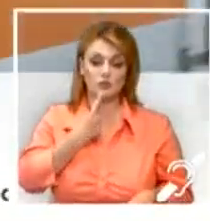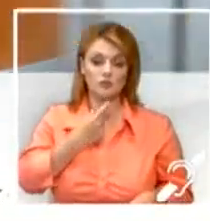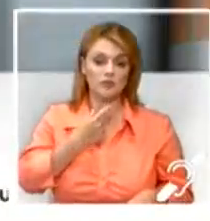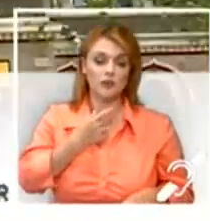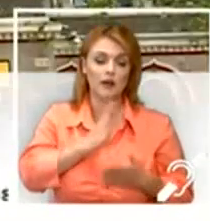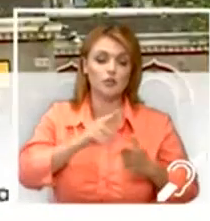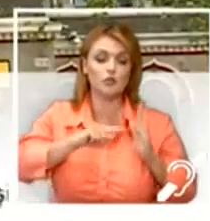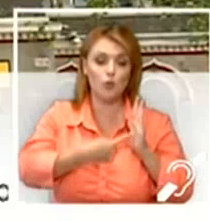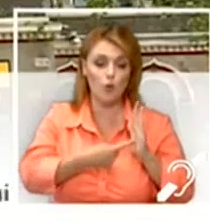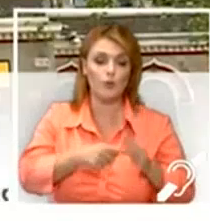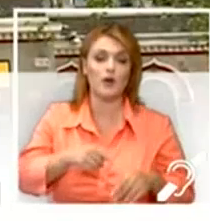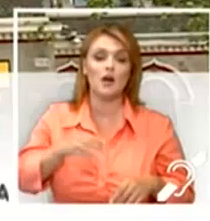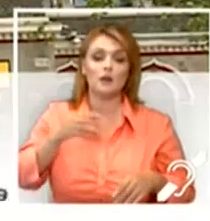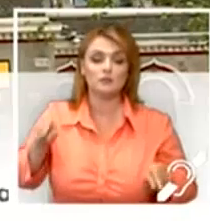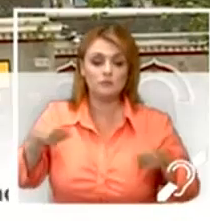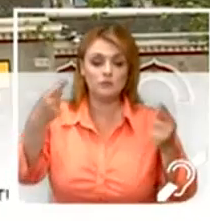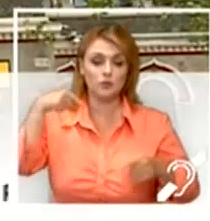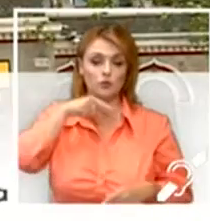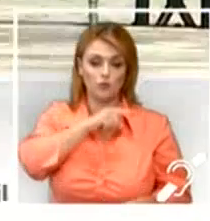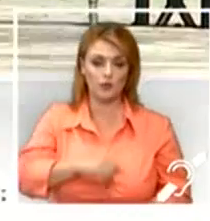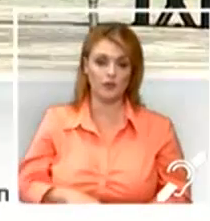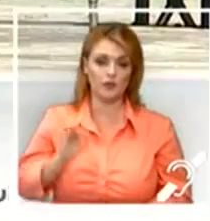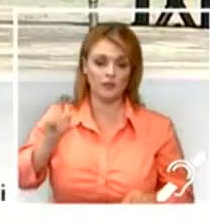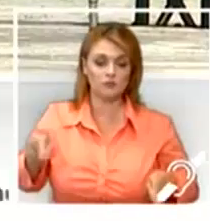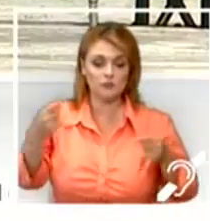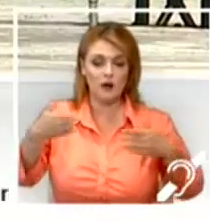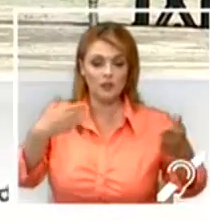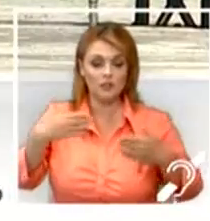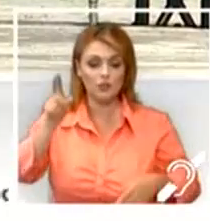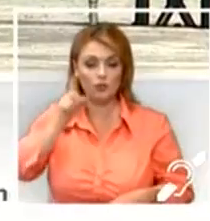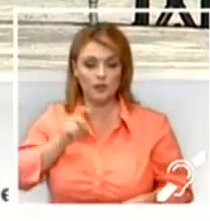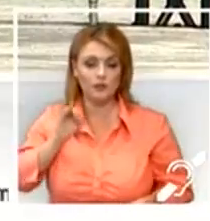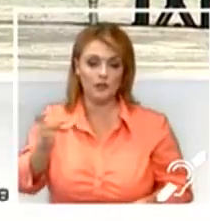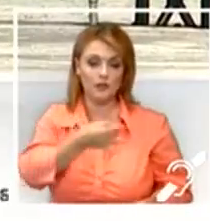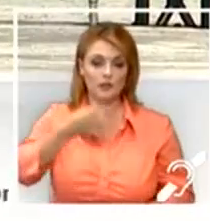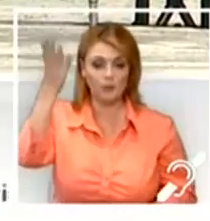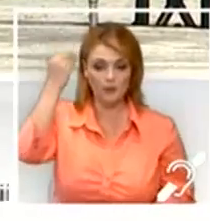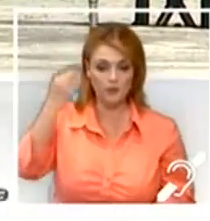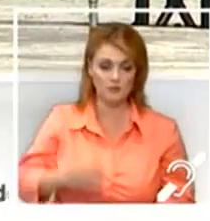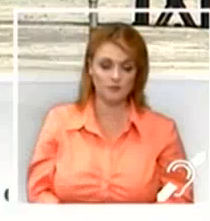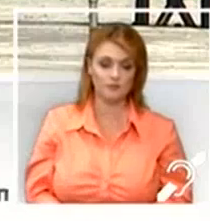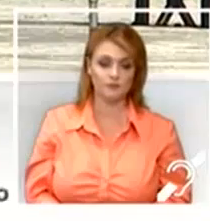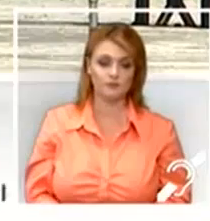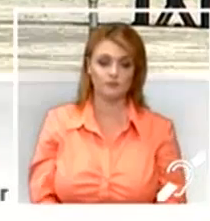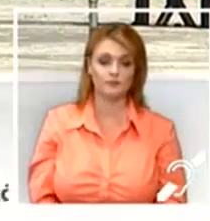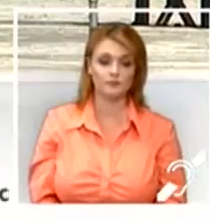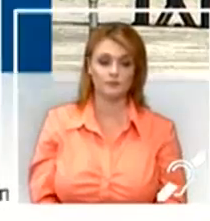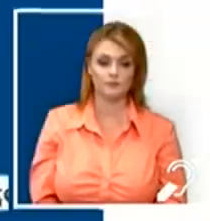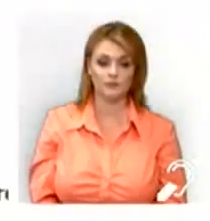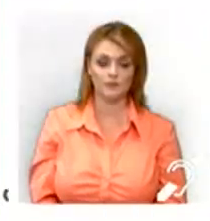schimburile economice și legăturile rutiere dintre Ucraina și Republica Moldova. Inițiativa urmează a fi dezbătută în Parlamentul European.